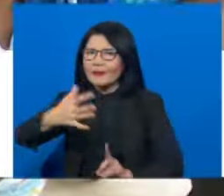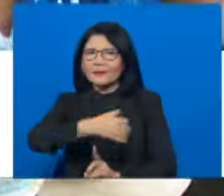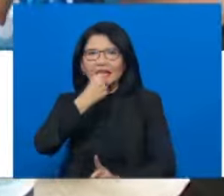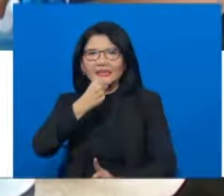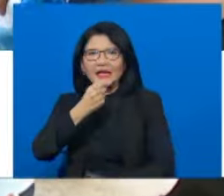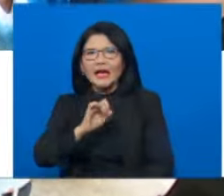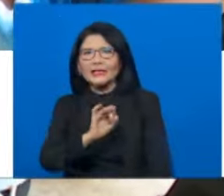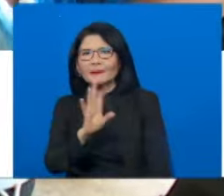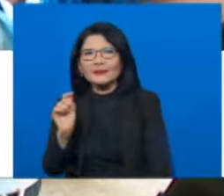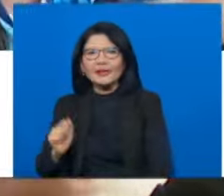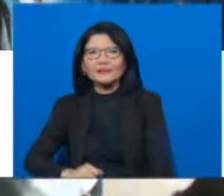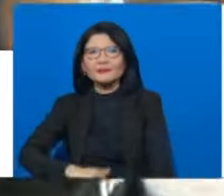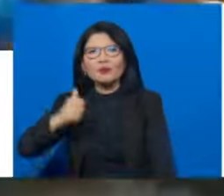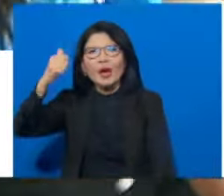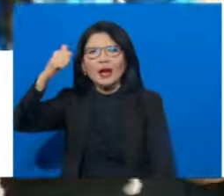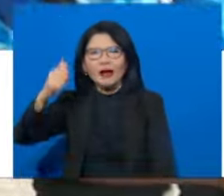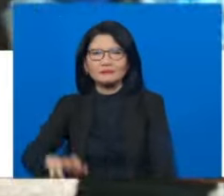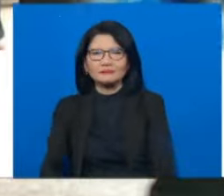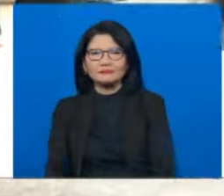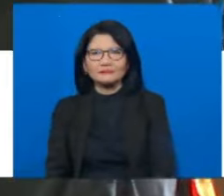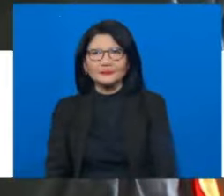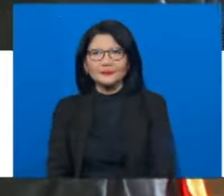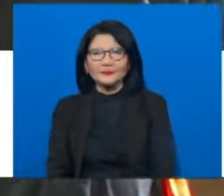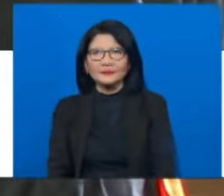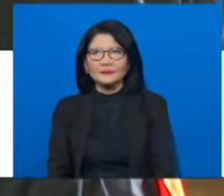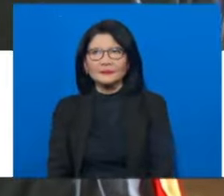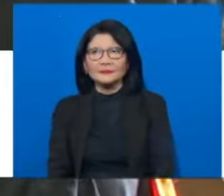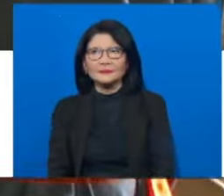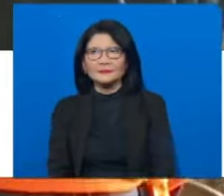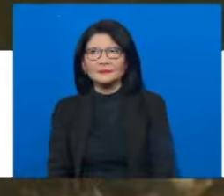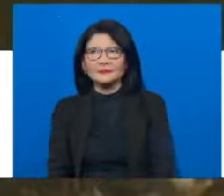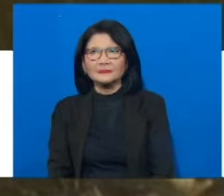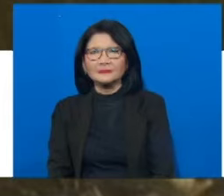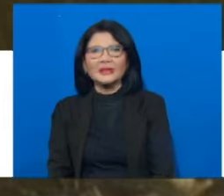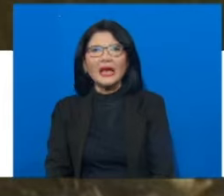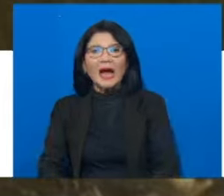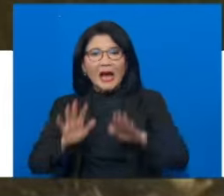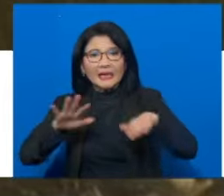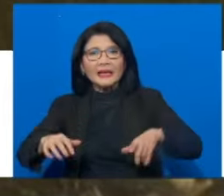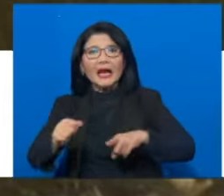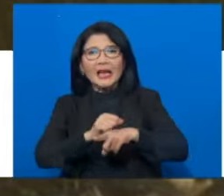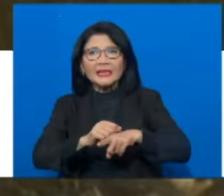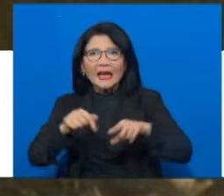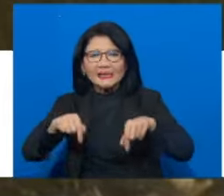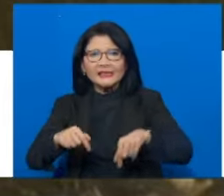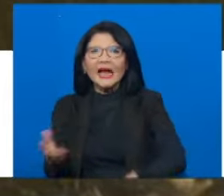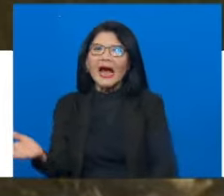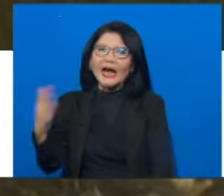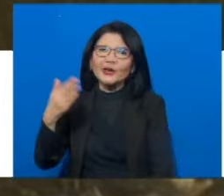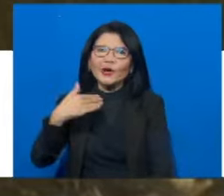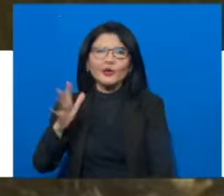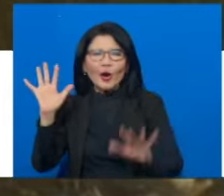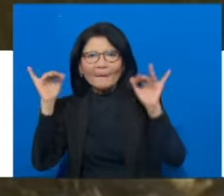berbagai kecuaraan anak-anak yang latihan di sini suka Ayo ikut main